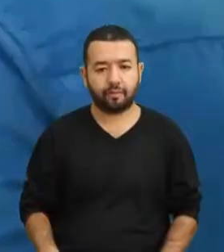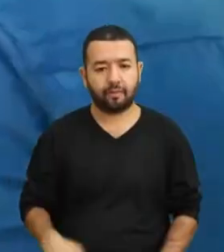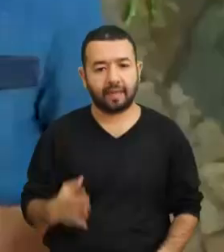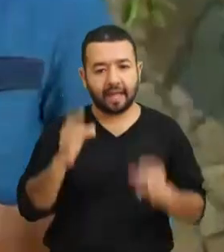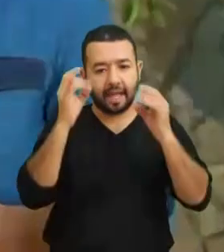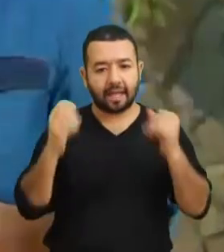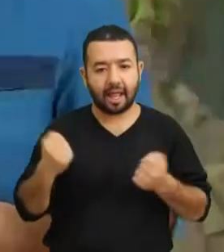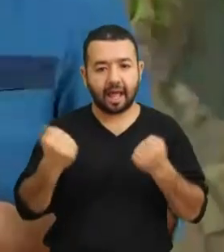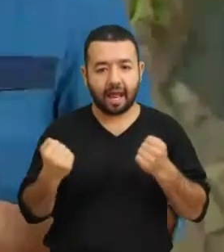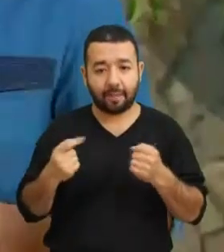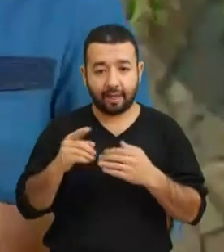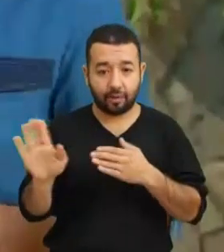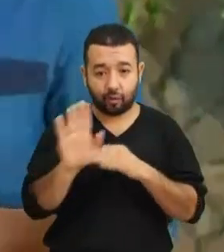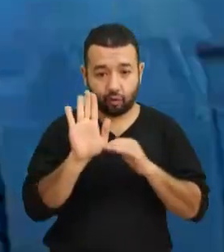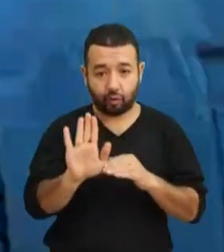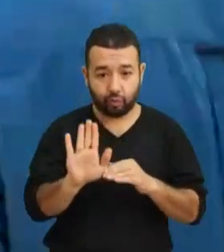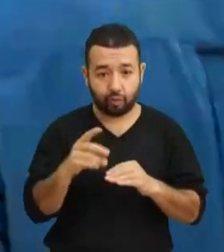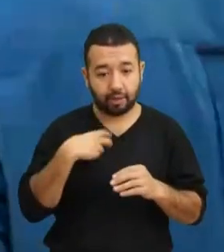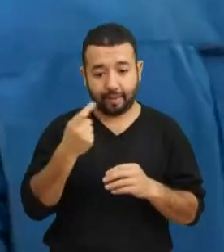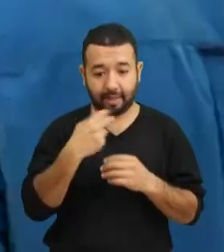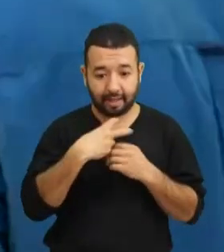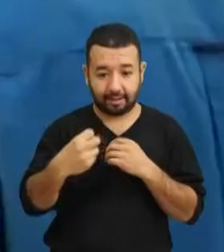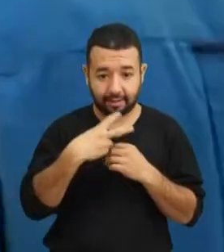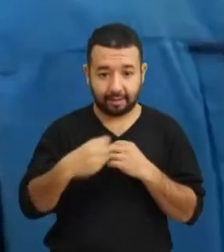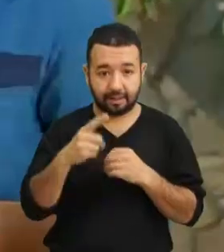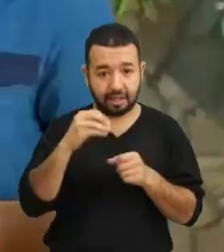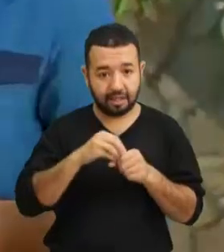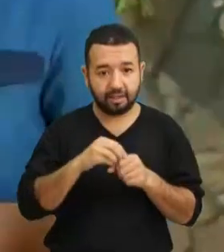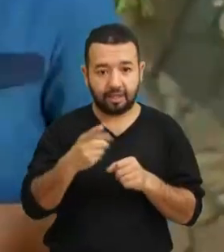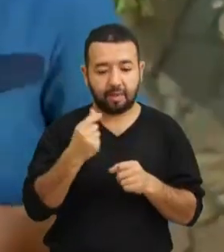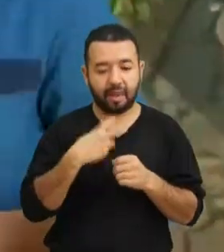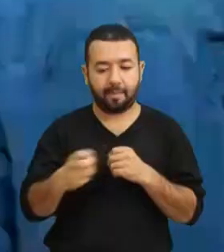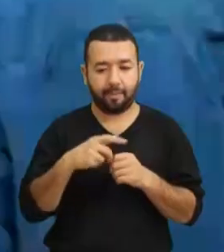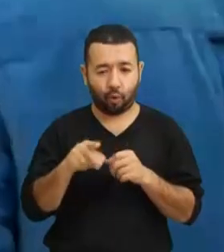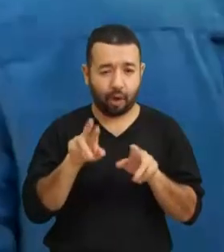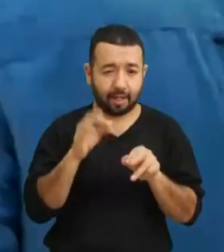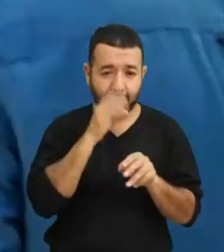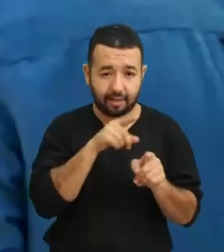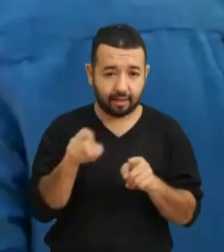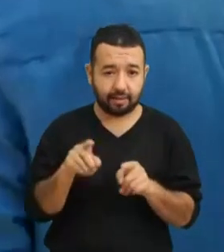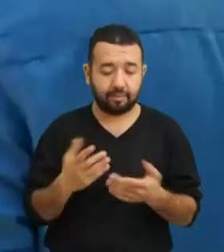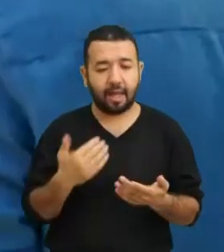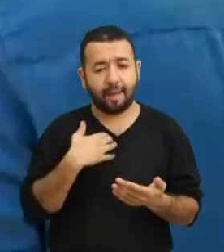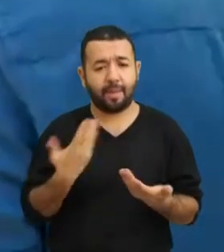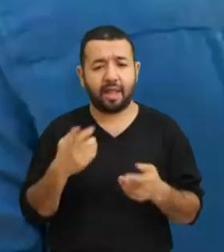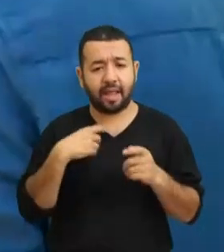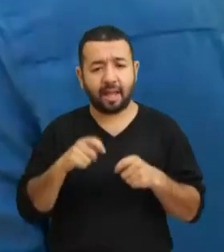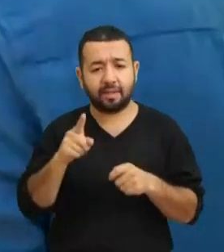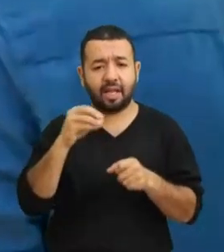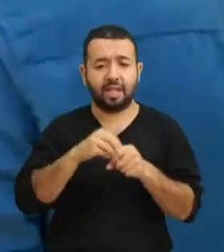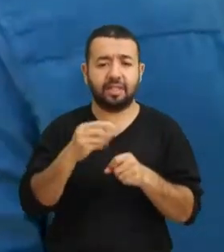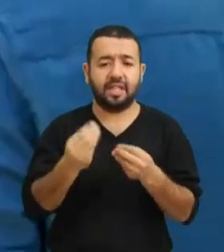gelin arabasının önünü kesip beni nasıl yolacaklarını gösterirken bayağı bir yolmuştun onun gibi değil mi? Efendim ben ne yaptıysam